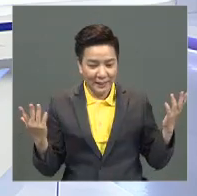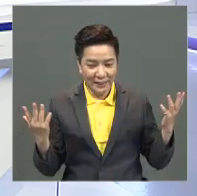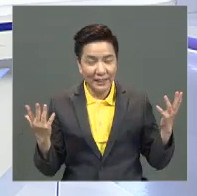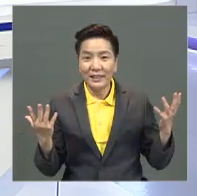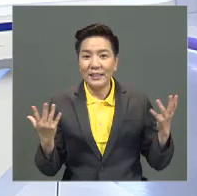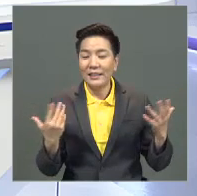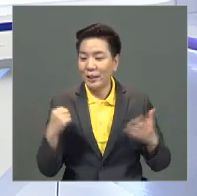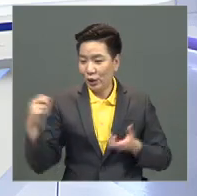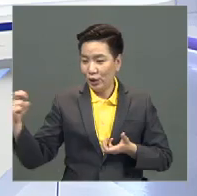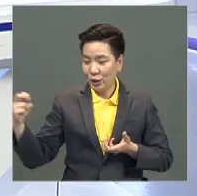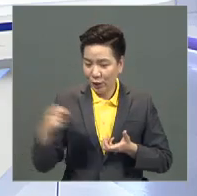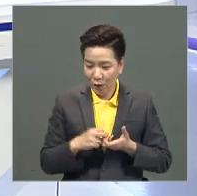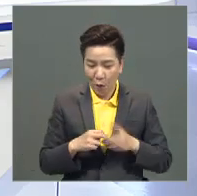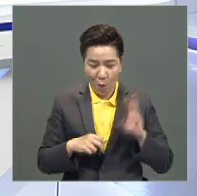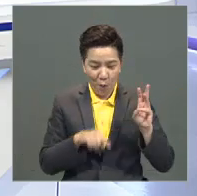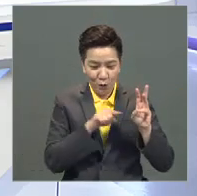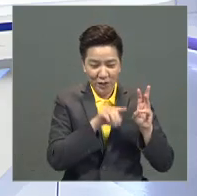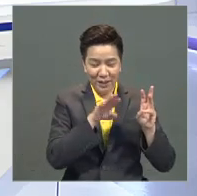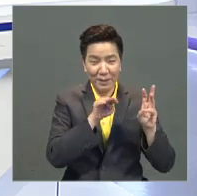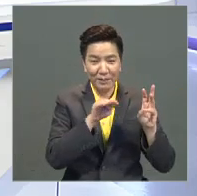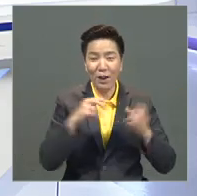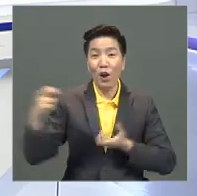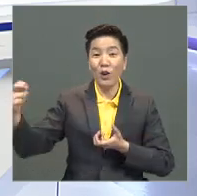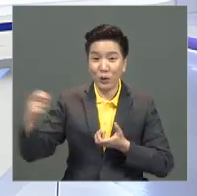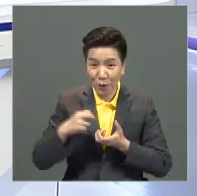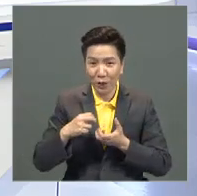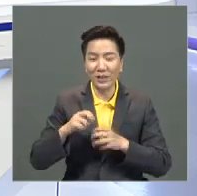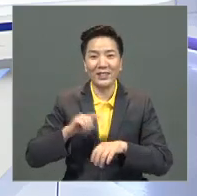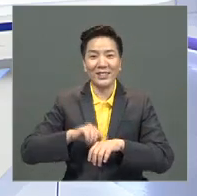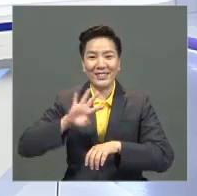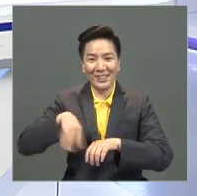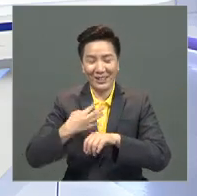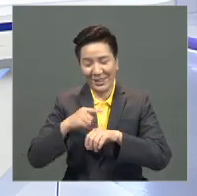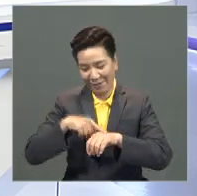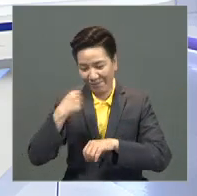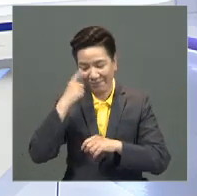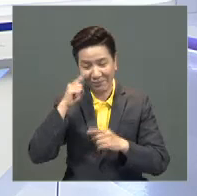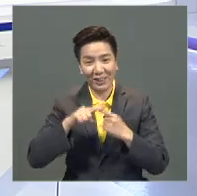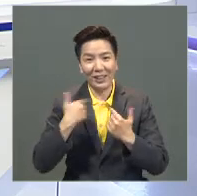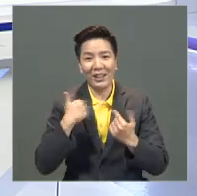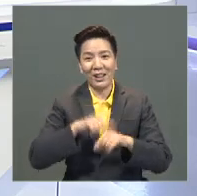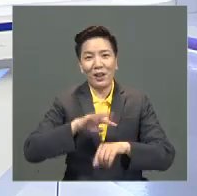รอบจนระบบบอกว่าคุณทำรายการเกินครั้งที่กำหนดฮะแล้วก็otpก็ส่งมาจาก 6:40ส่งมาตอน 10โมงกว่าราชาภิ 4